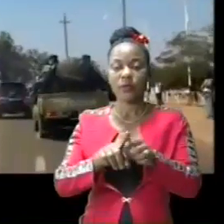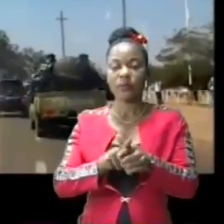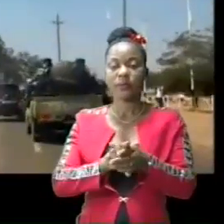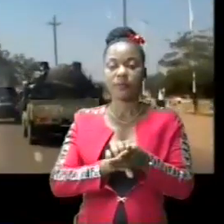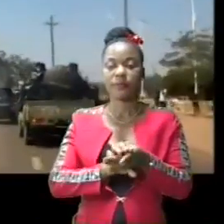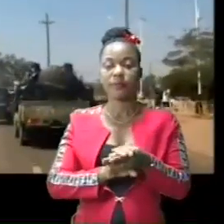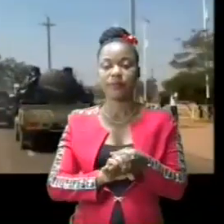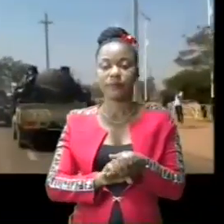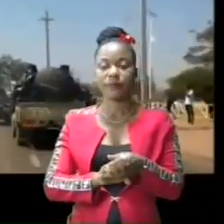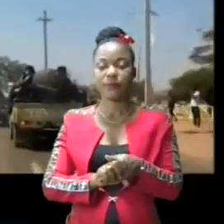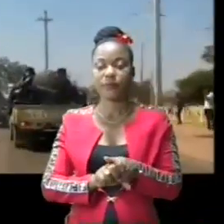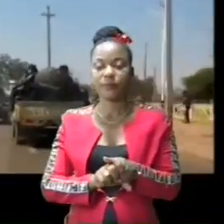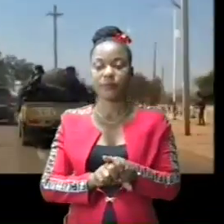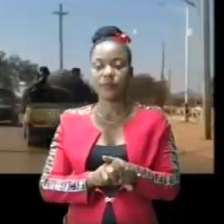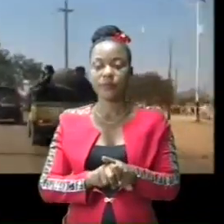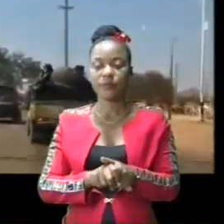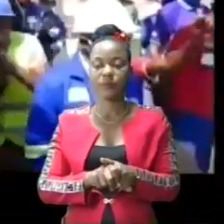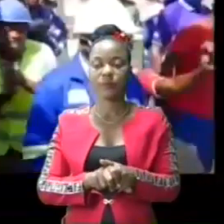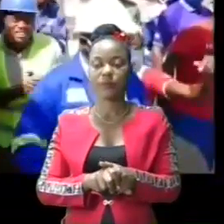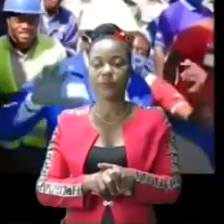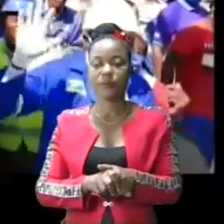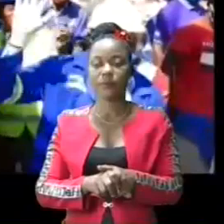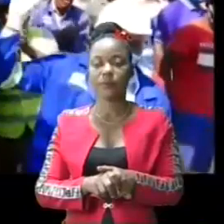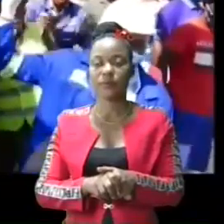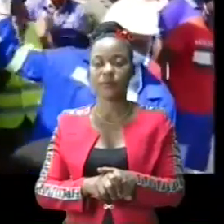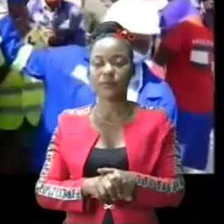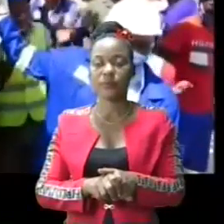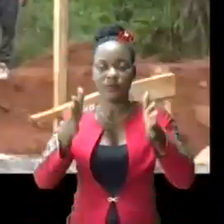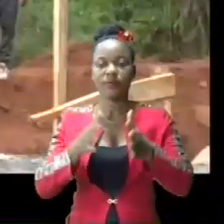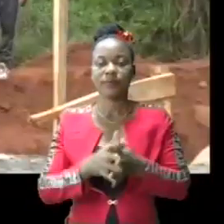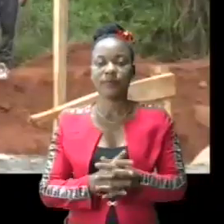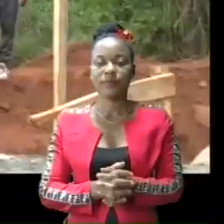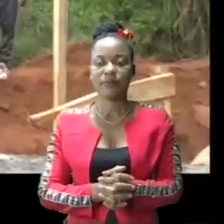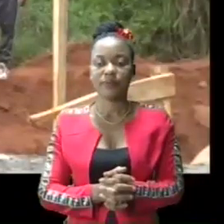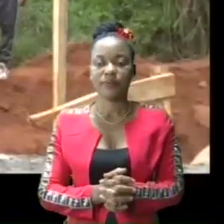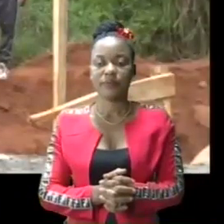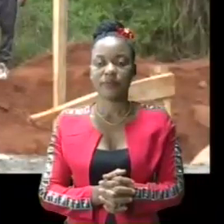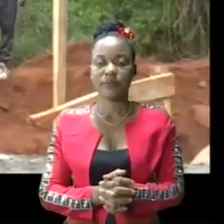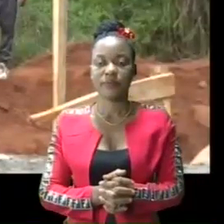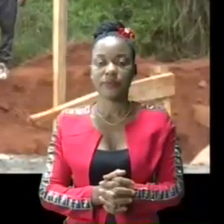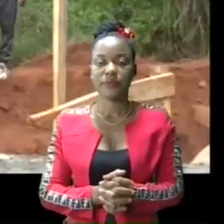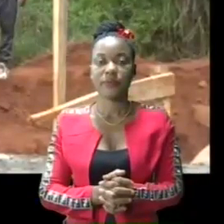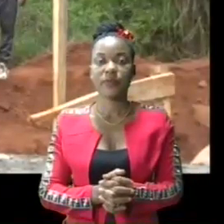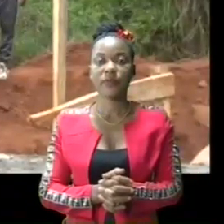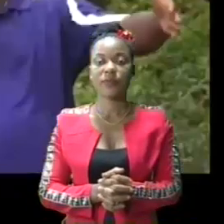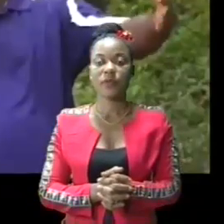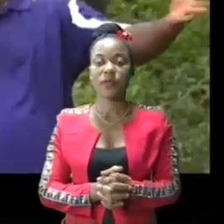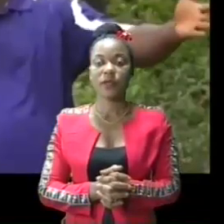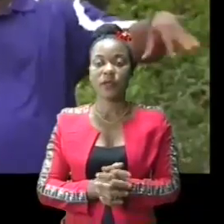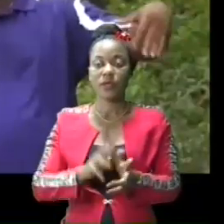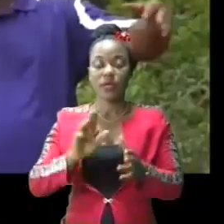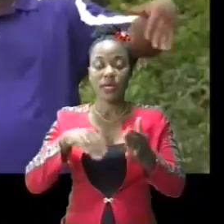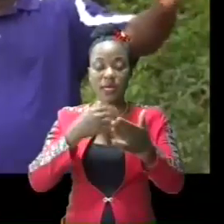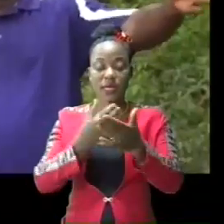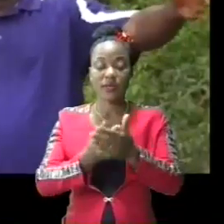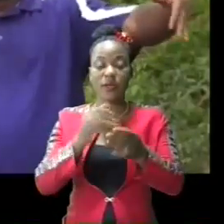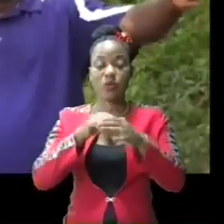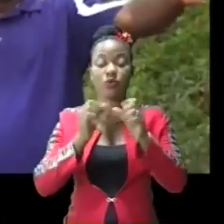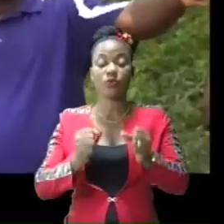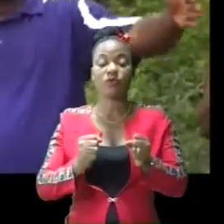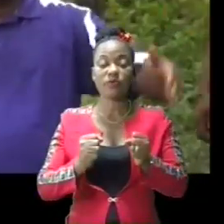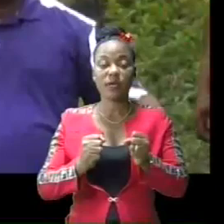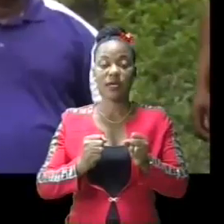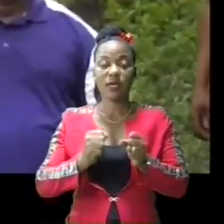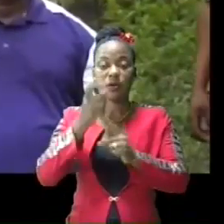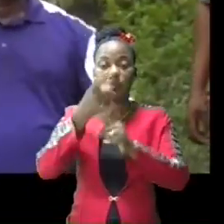le retard qu'elle avait enregistré les années dernières. Sous l'arrivée au pouvoir en avril dernier, Christophe Bassien-Enonga ne